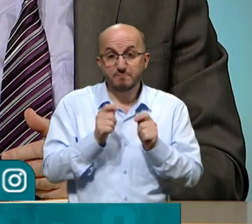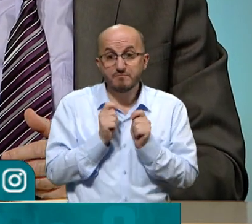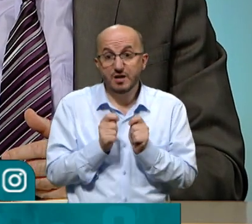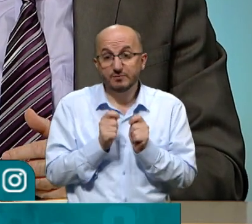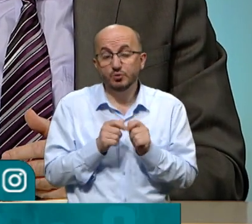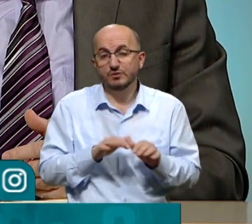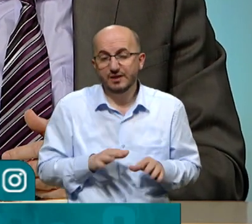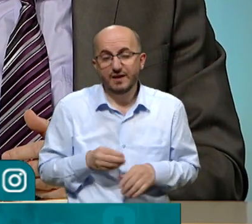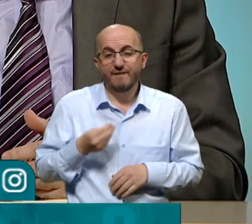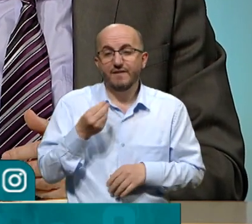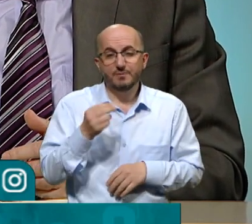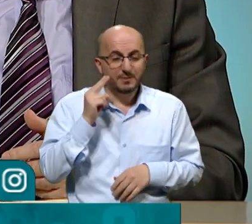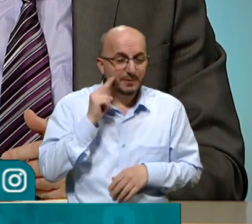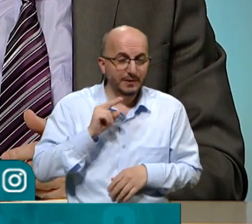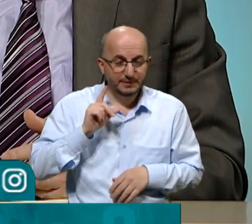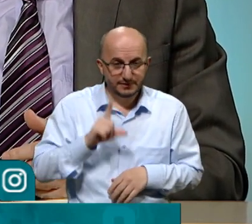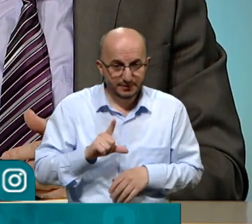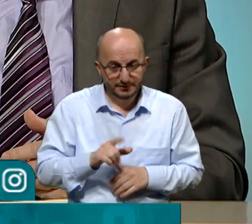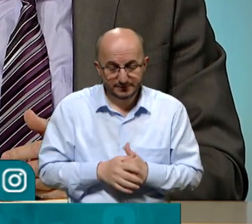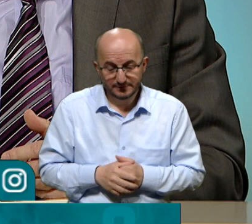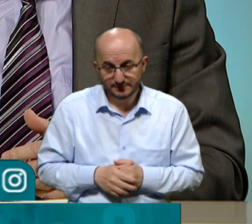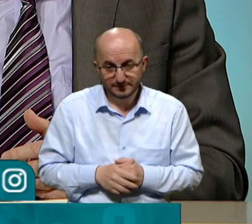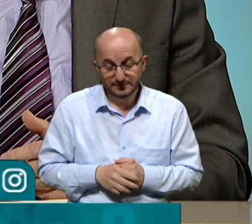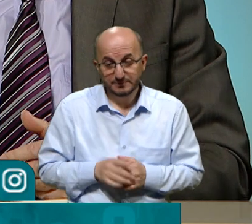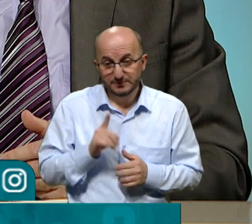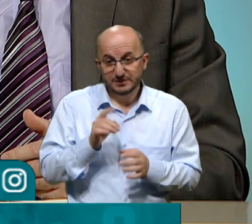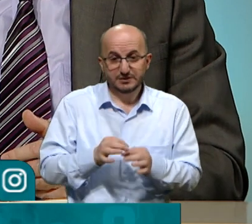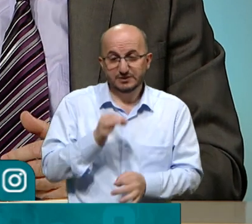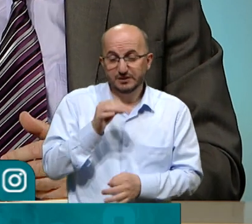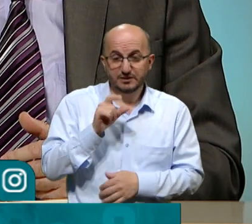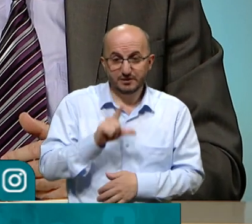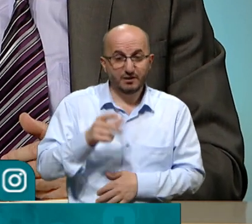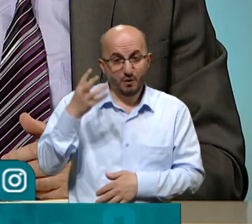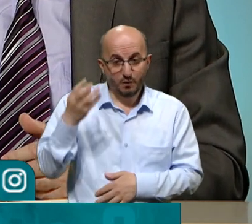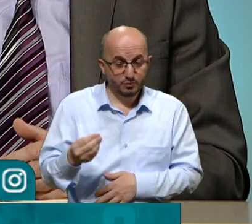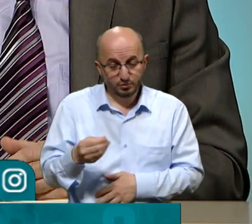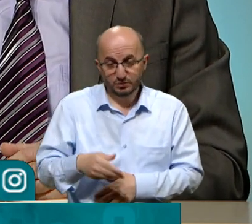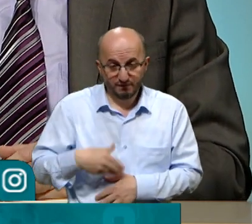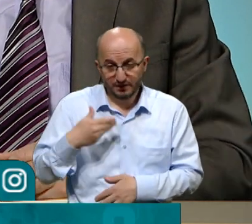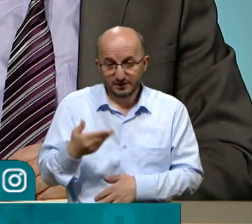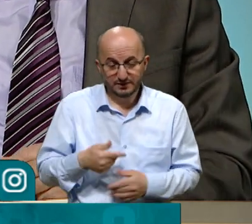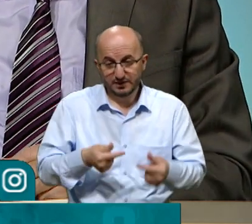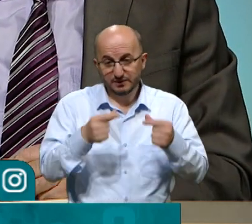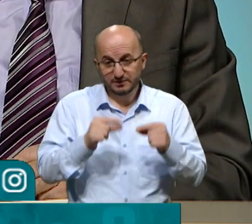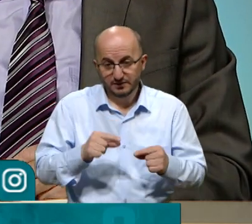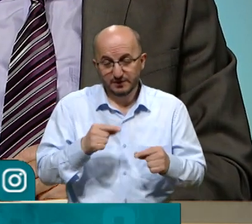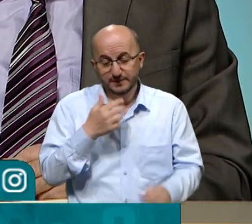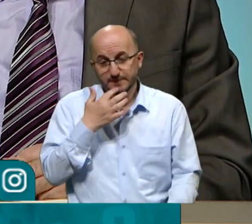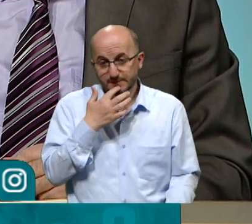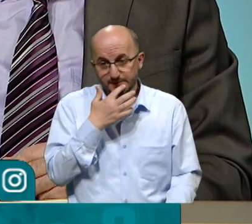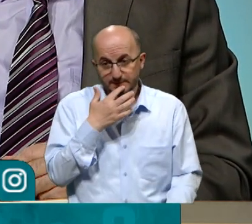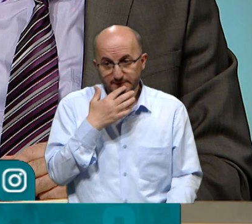değil vermenin bir edep gereği efendi bir insanlık gereği olduğunu ifade eden hadislerdir